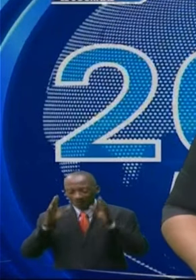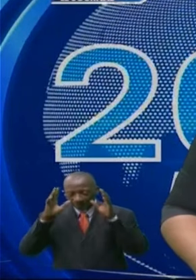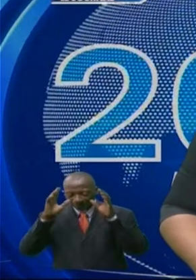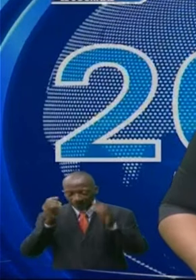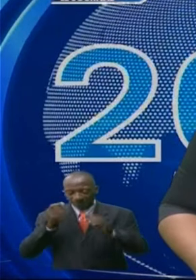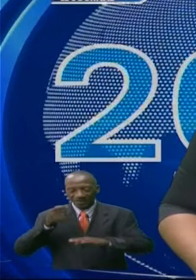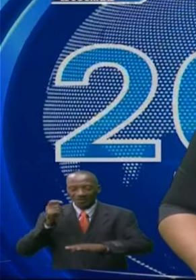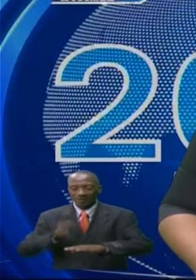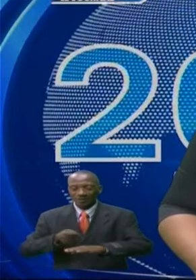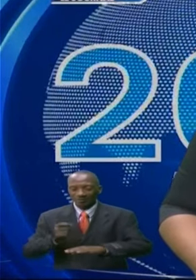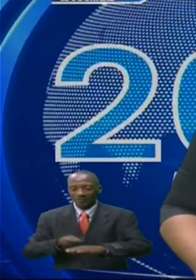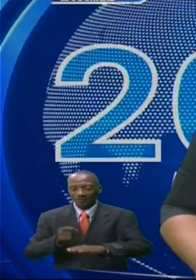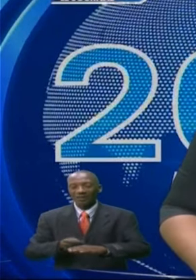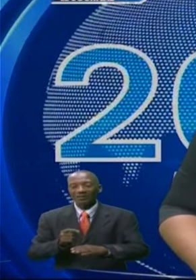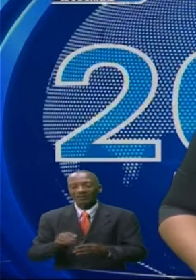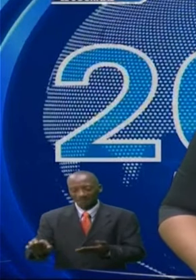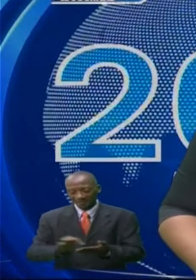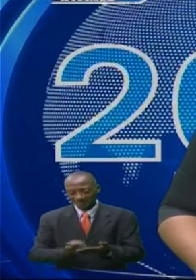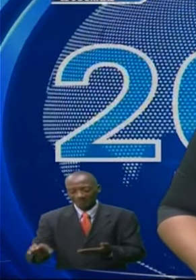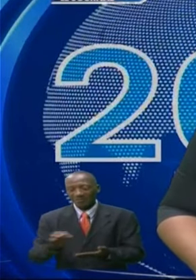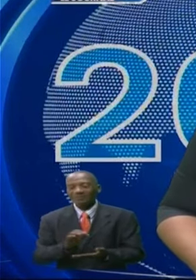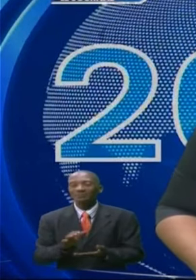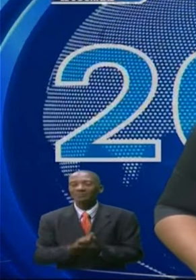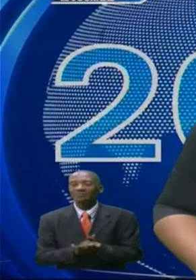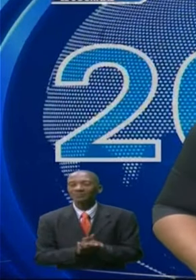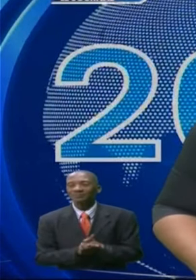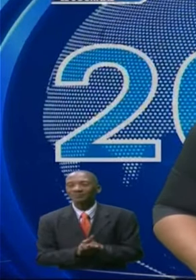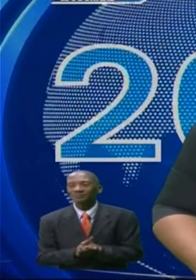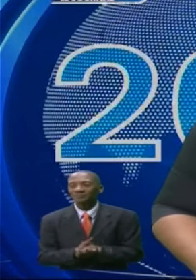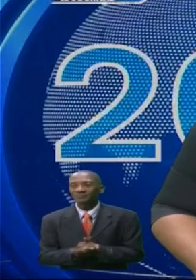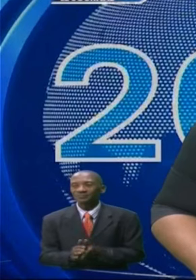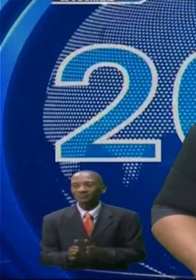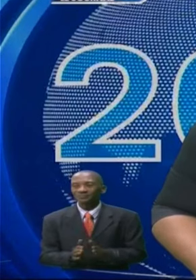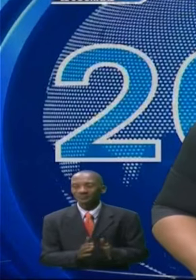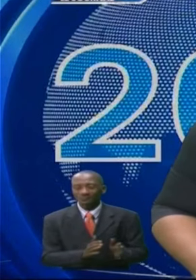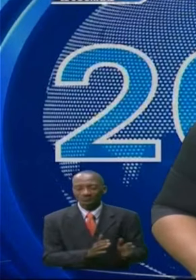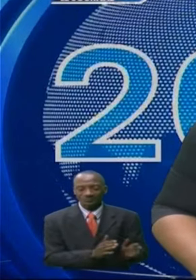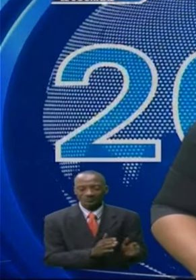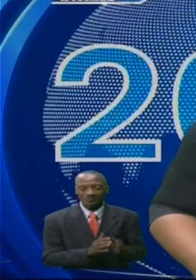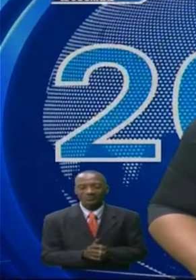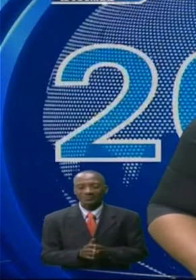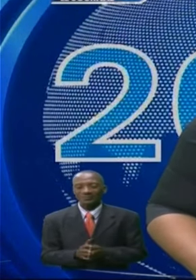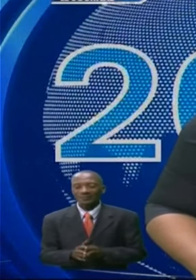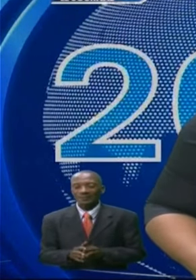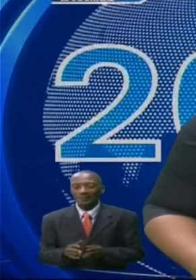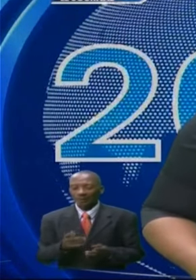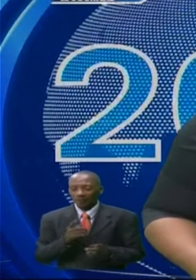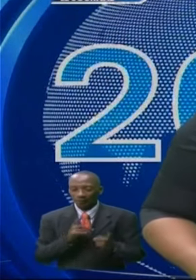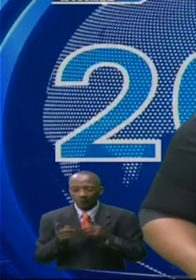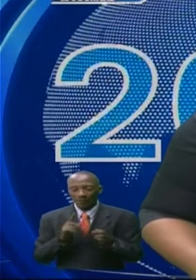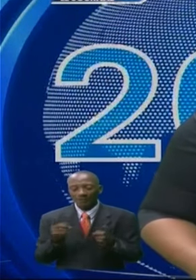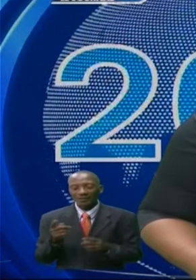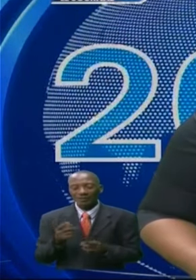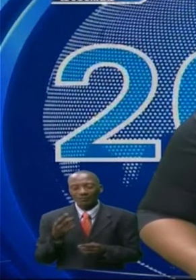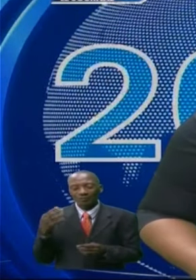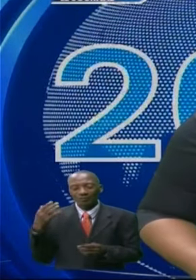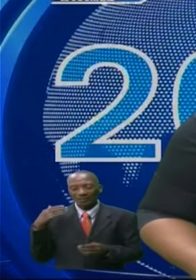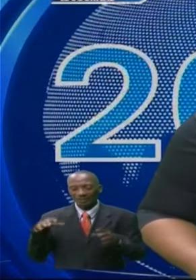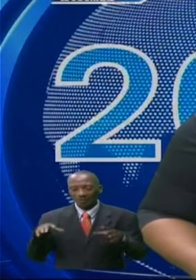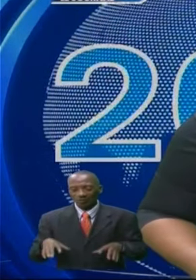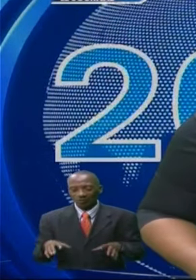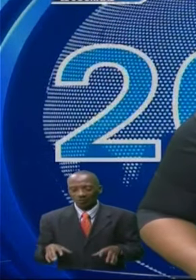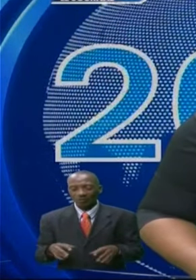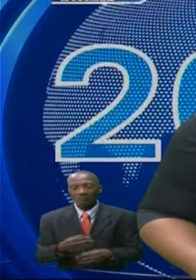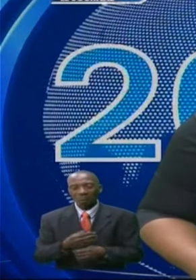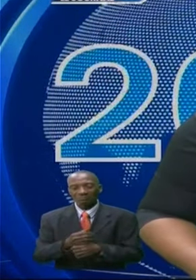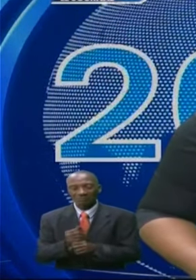tribunal Kasunda Ngeleka Charlie. Une manière de concrétiser la vision du chef de l'État congolais, celle de booster la création de